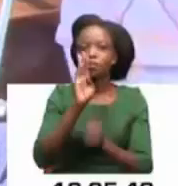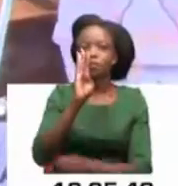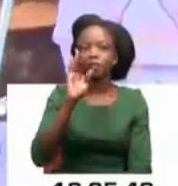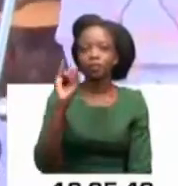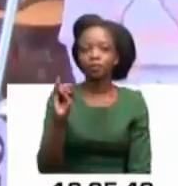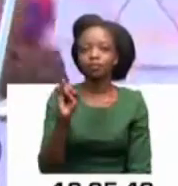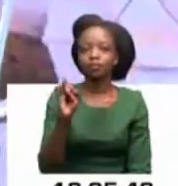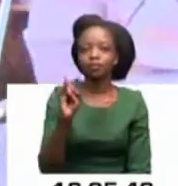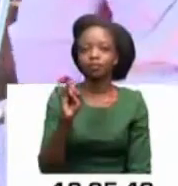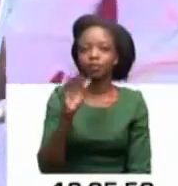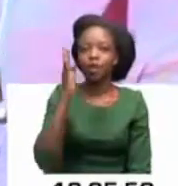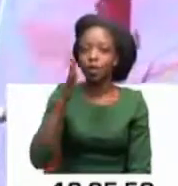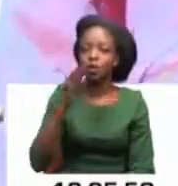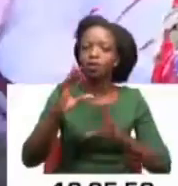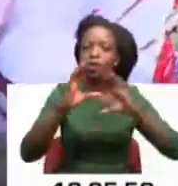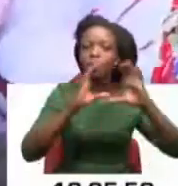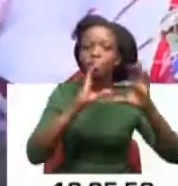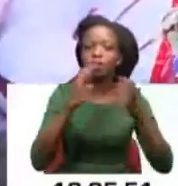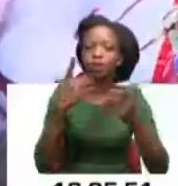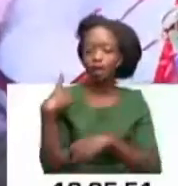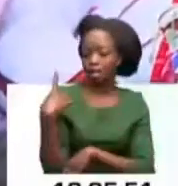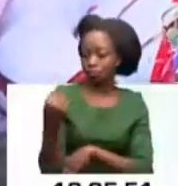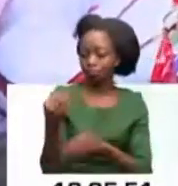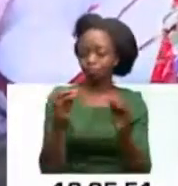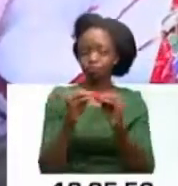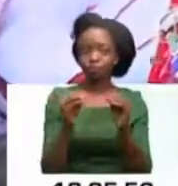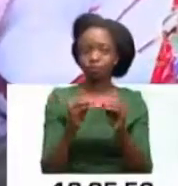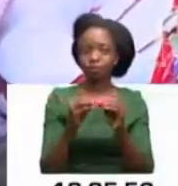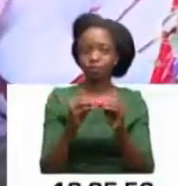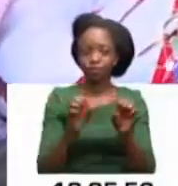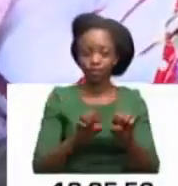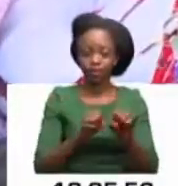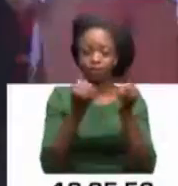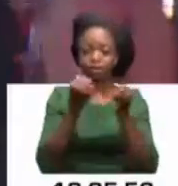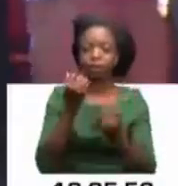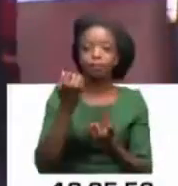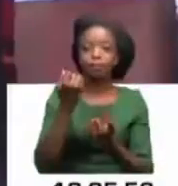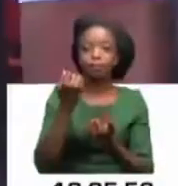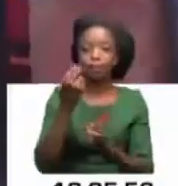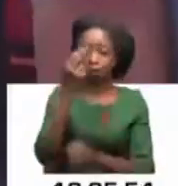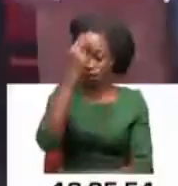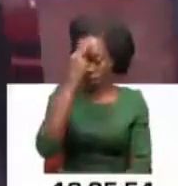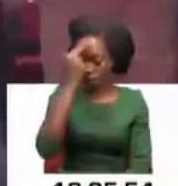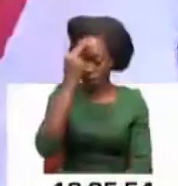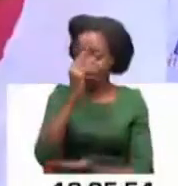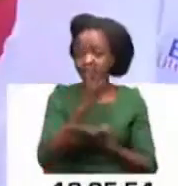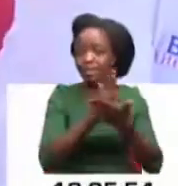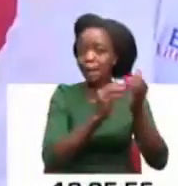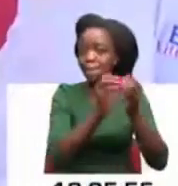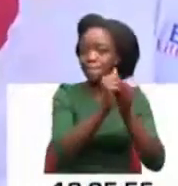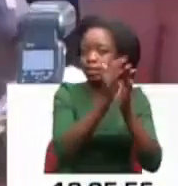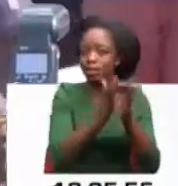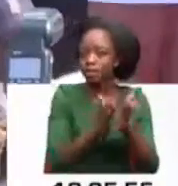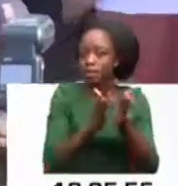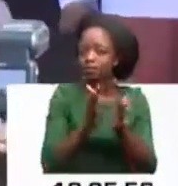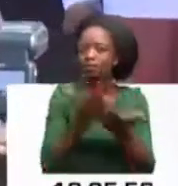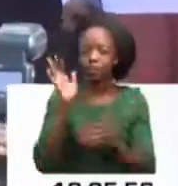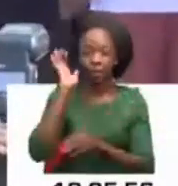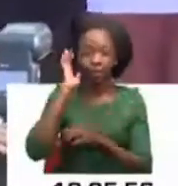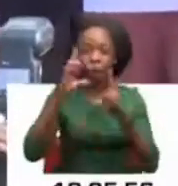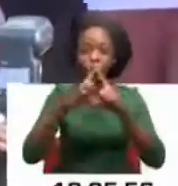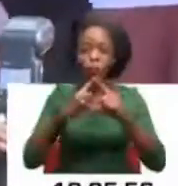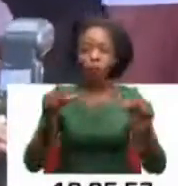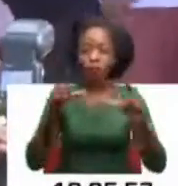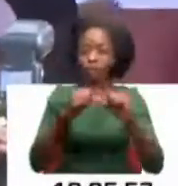Karua aligusia mkutano wa hivi karibuni uliofanyika mjini Narok, ambapo baadhi ya viongozi walisikika kutoa